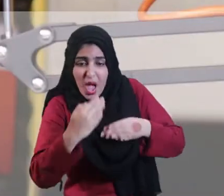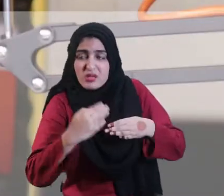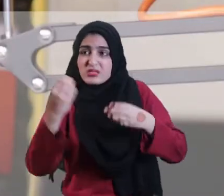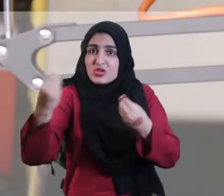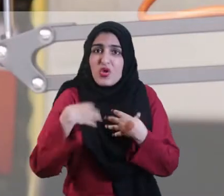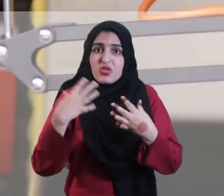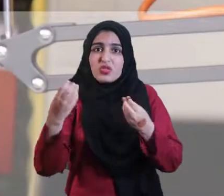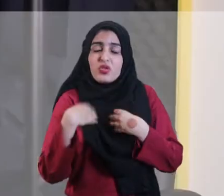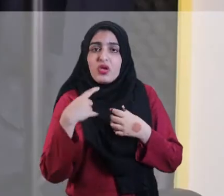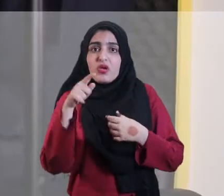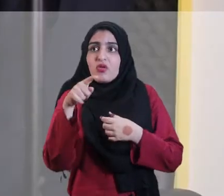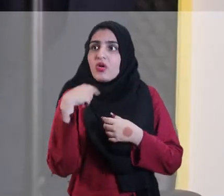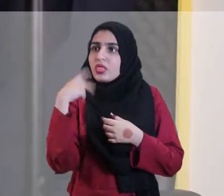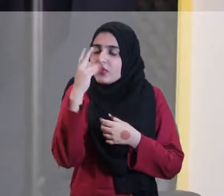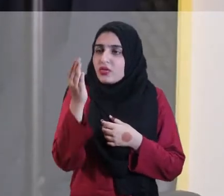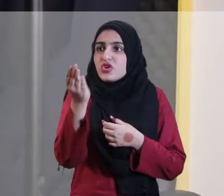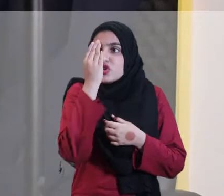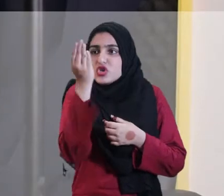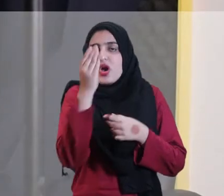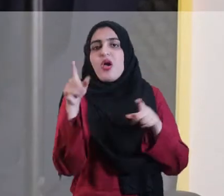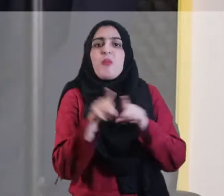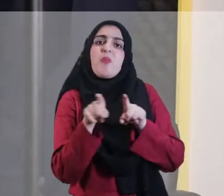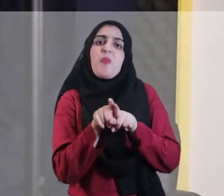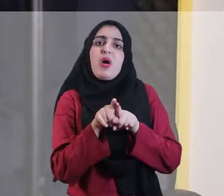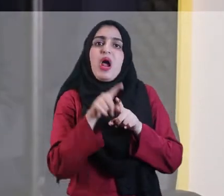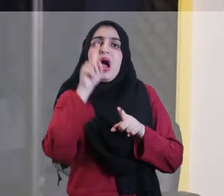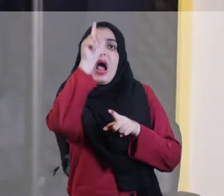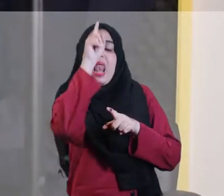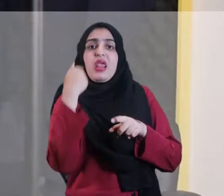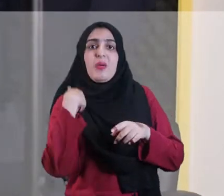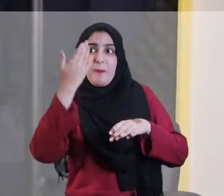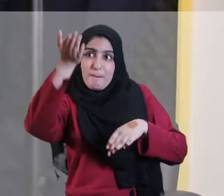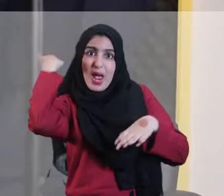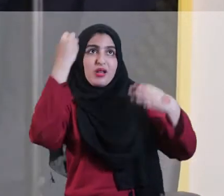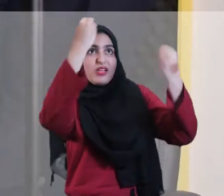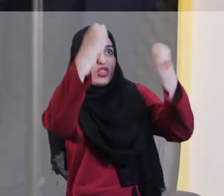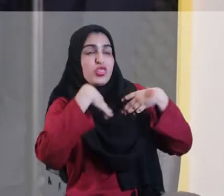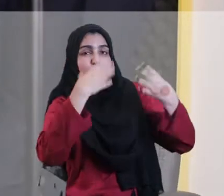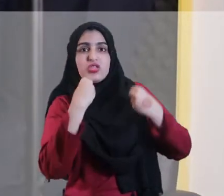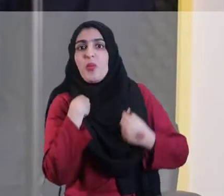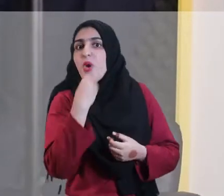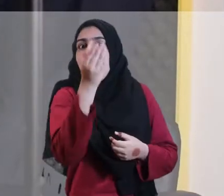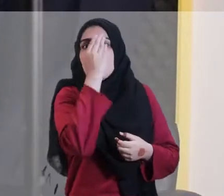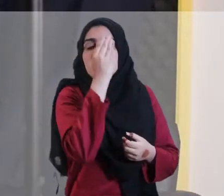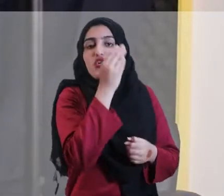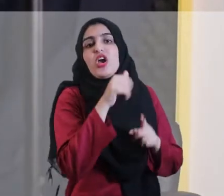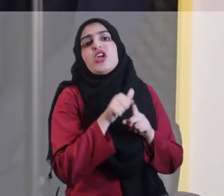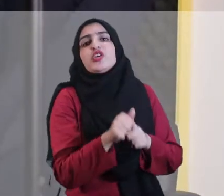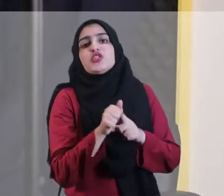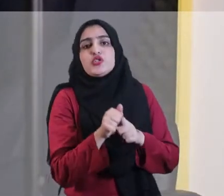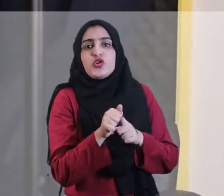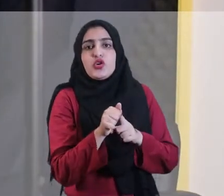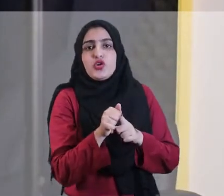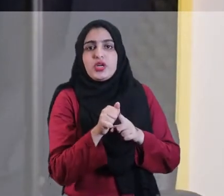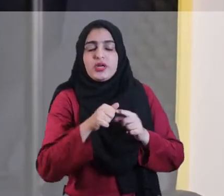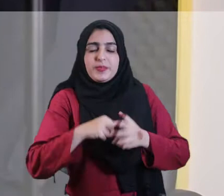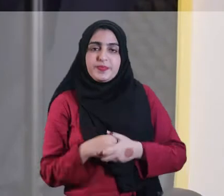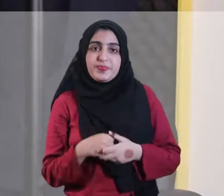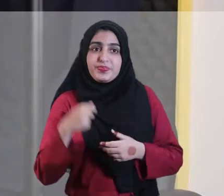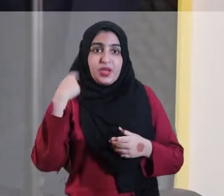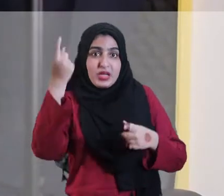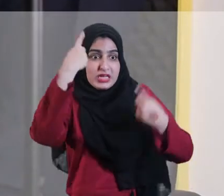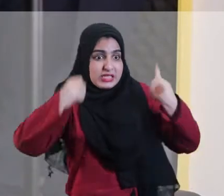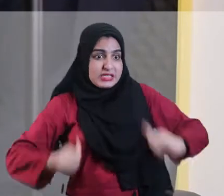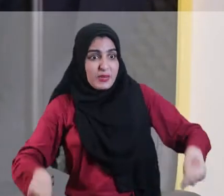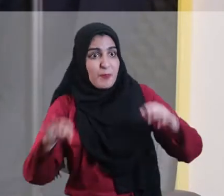चढ़ा रही है वह यह उस वक्त आपको कदर ज्यादा होती है कि आलाकमान को तय जवाब में नेमतें नहीं है तो उसका प्रकट करना है और जब लें व हिम्मत